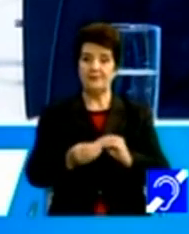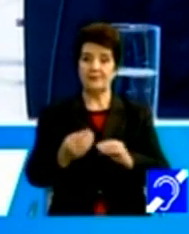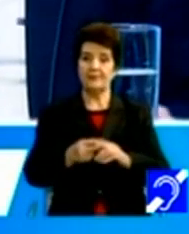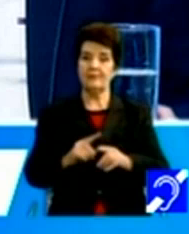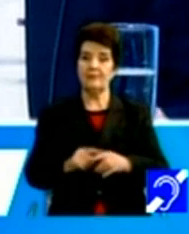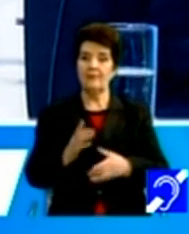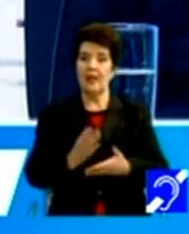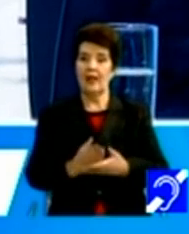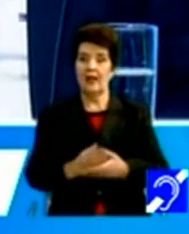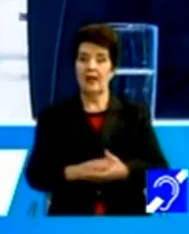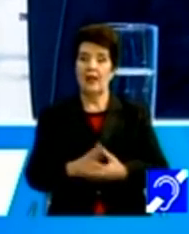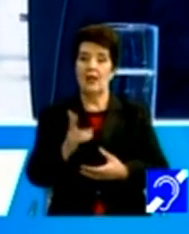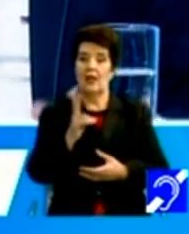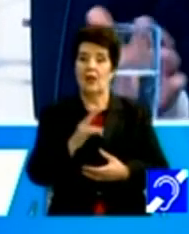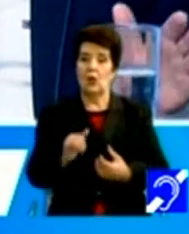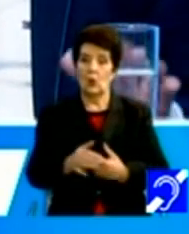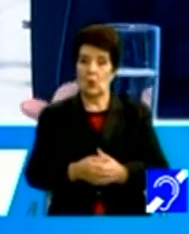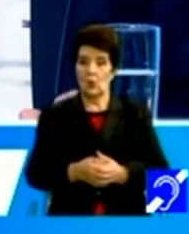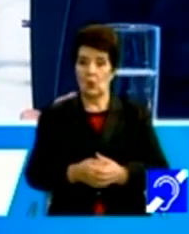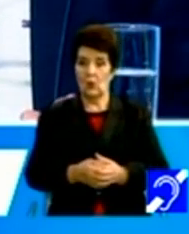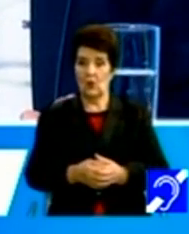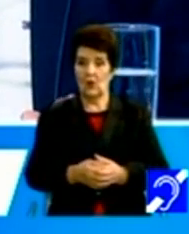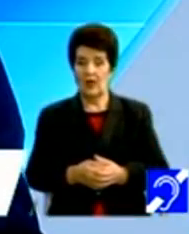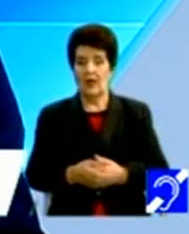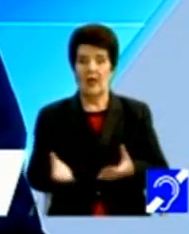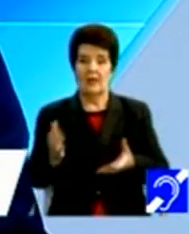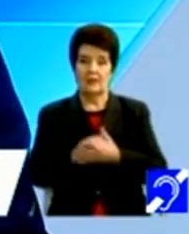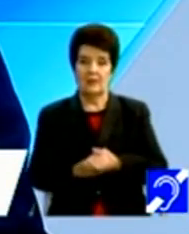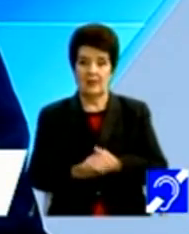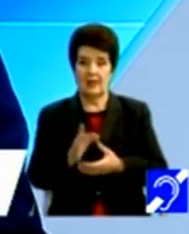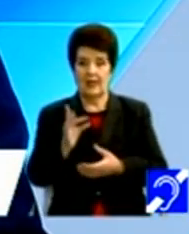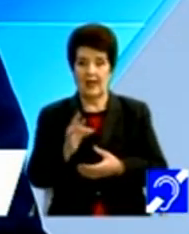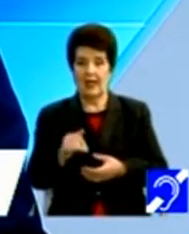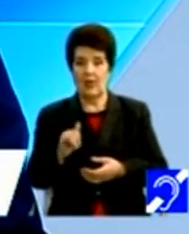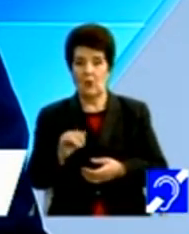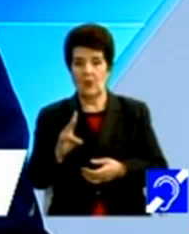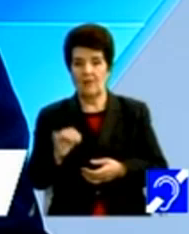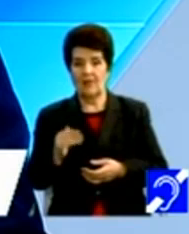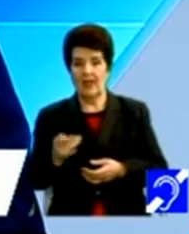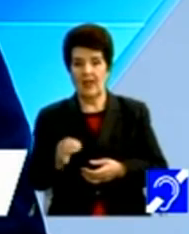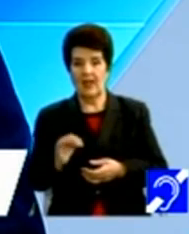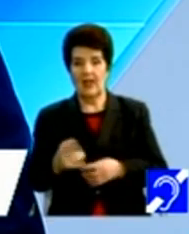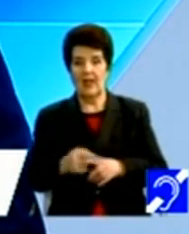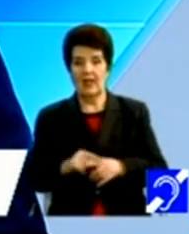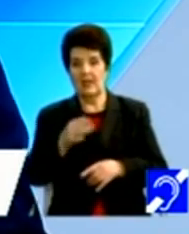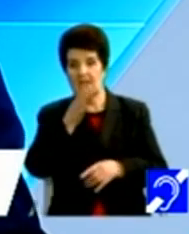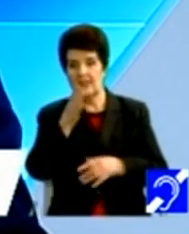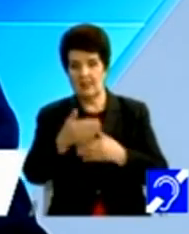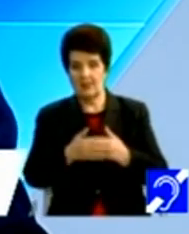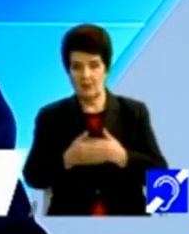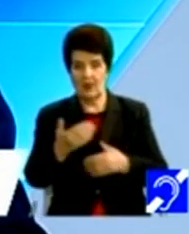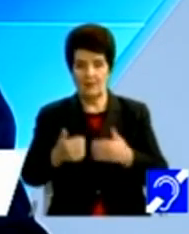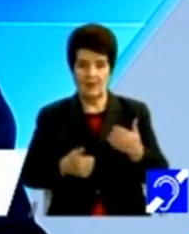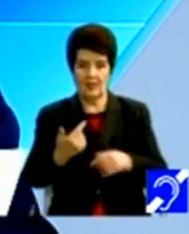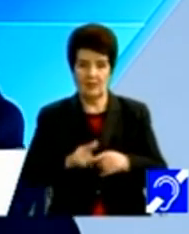spuneți dumneavoastră, da, cu reunificarea sau unirea, eu nu aș risca, domnul Țicu, ca în timpul apropiat să pui la